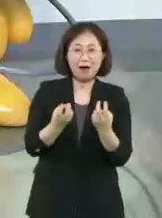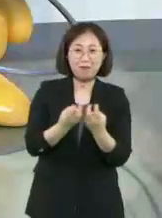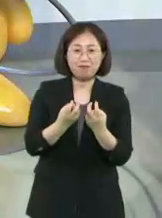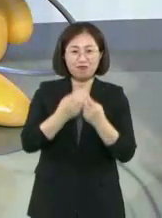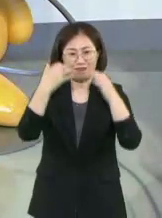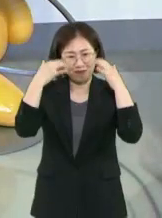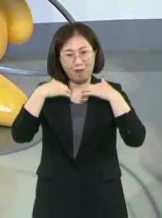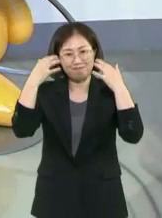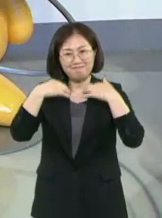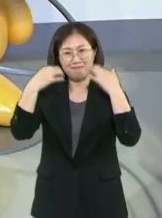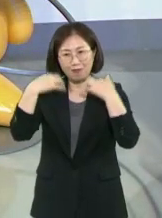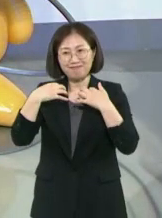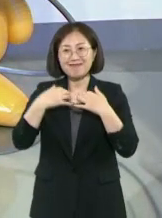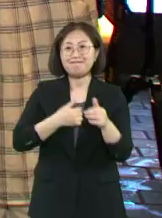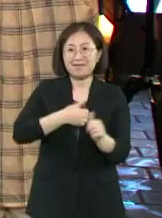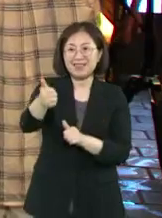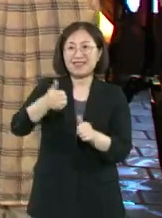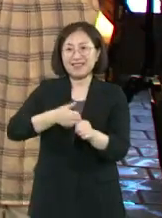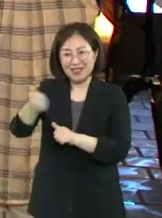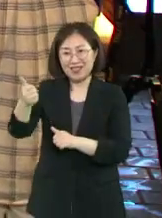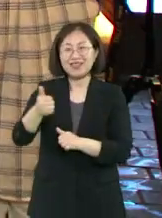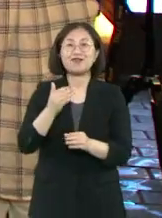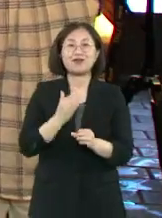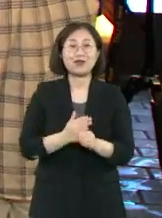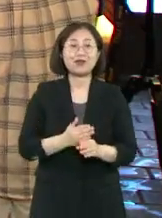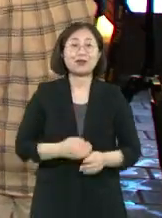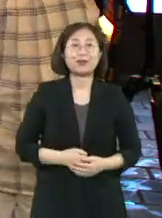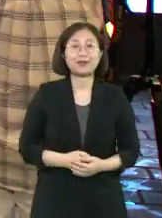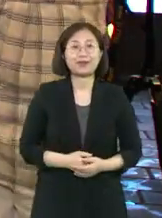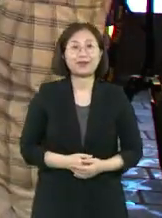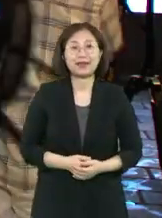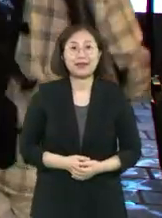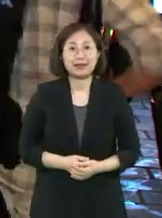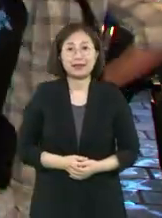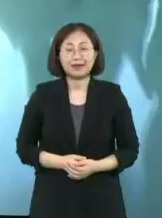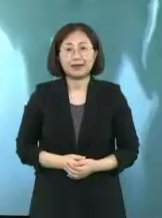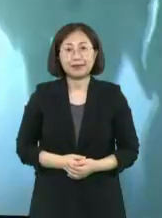즐기며 이겨내고 있습니다. TJB 장석영입니다.